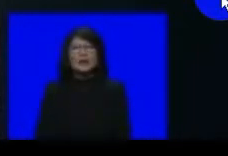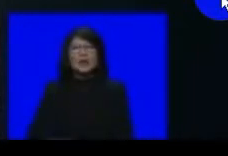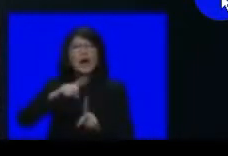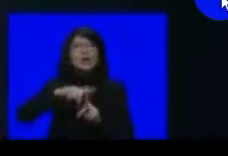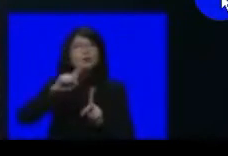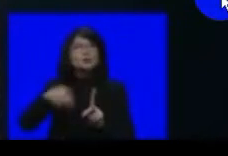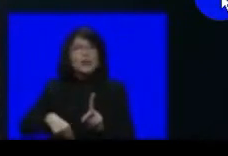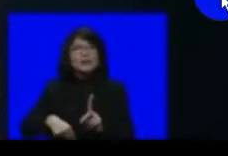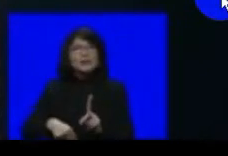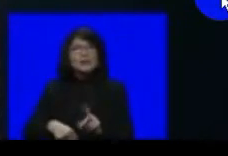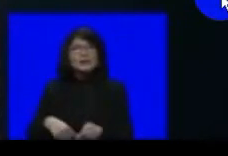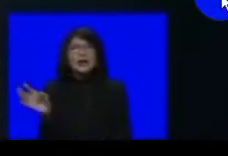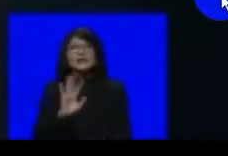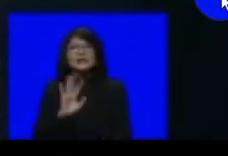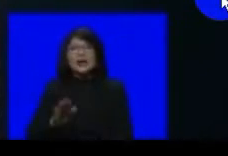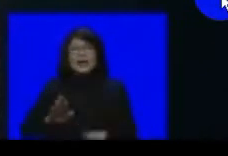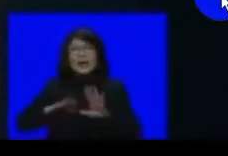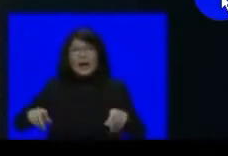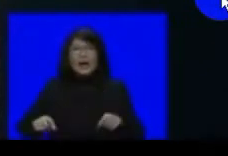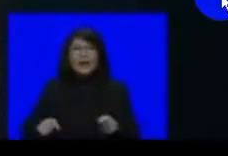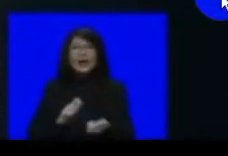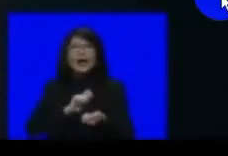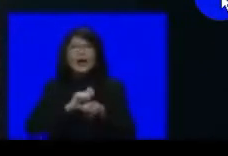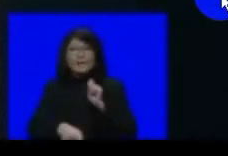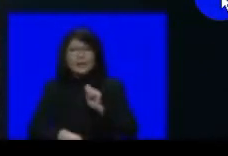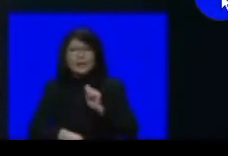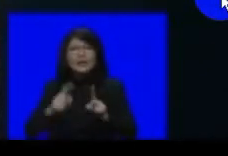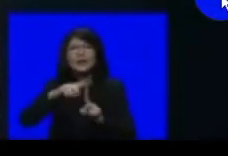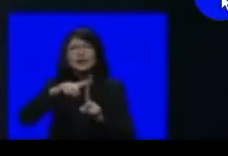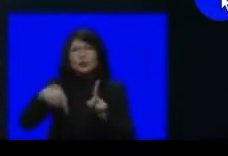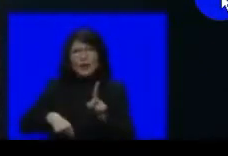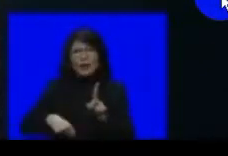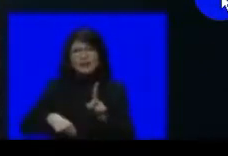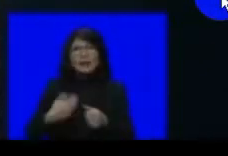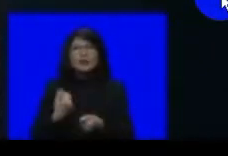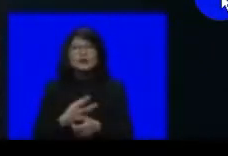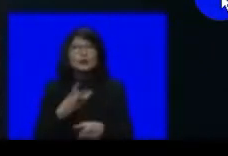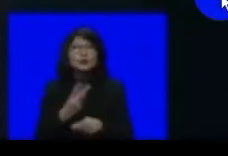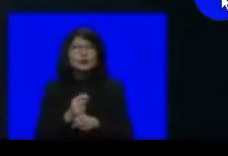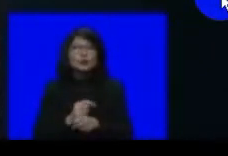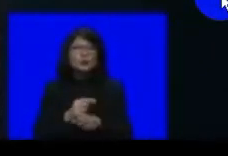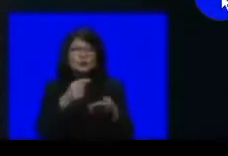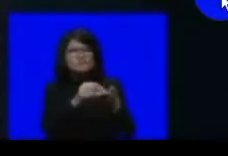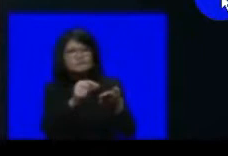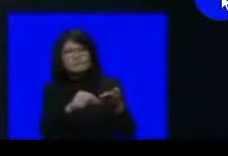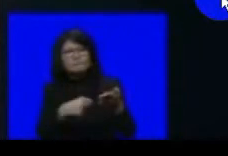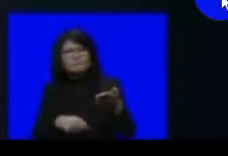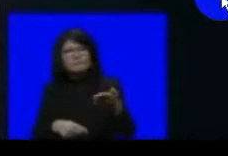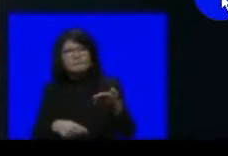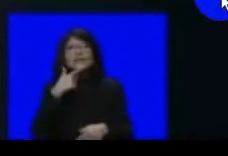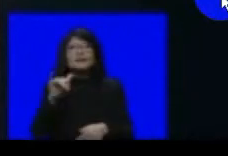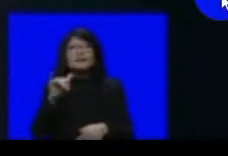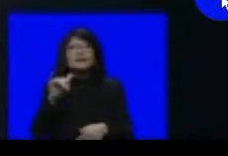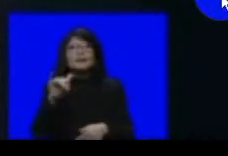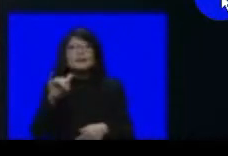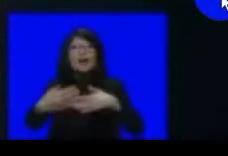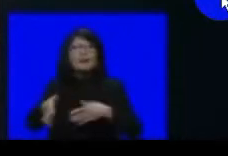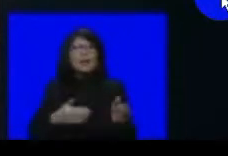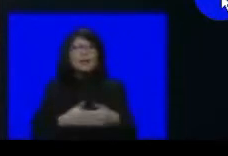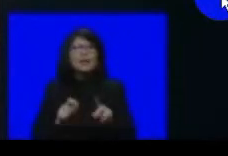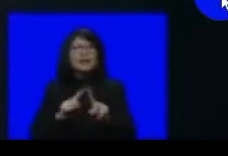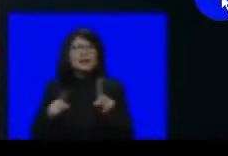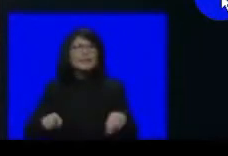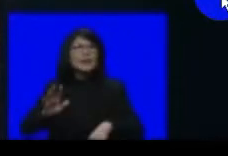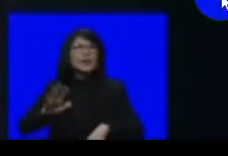Tugas tidak sekedar anak melaksanakan tugas lalu guru mengoreksi seperti layaknya di kelas. Tetapi anak